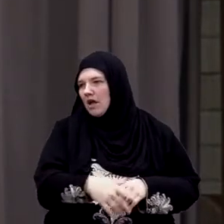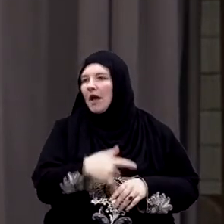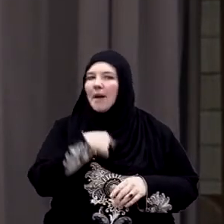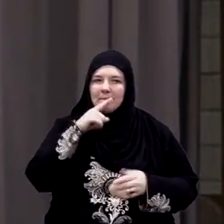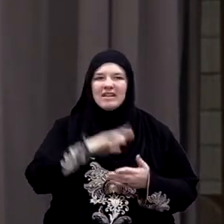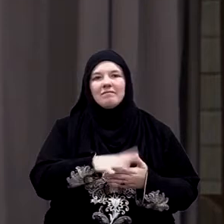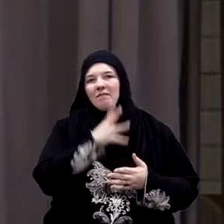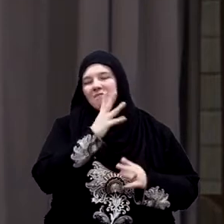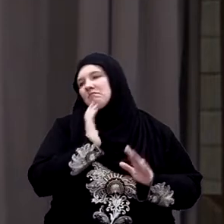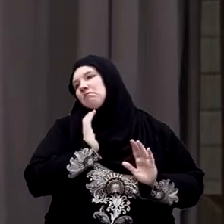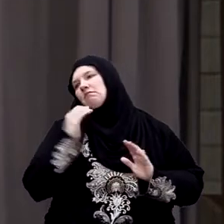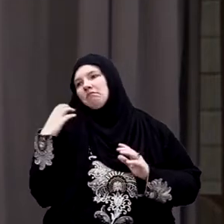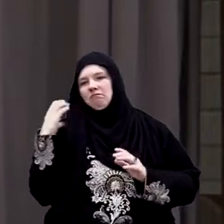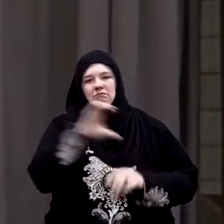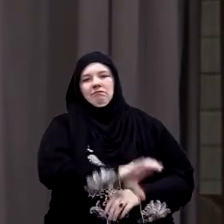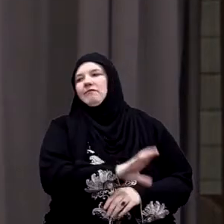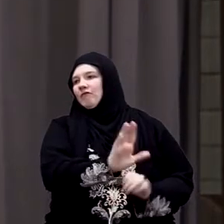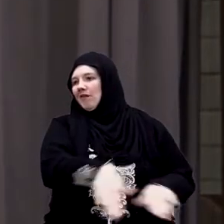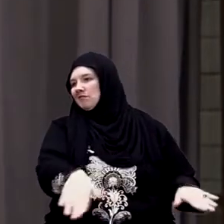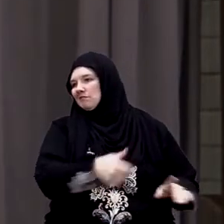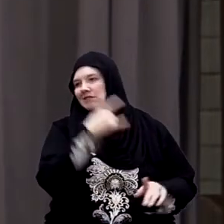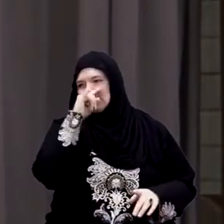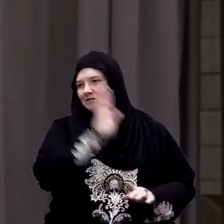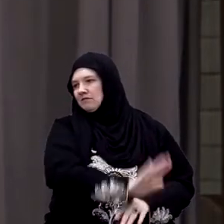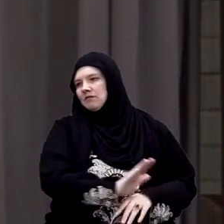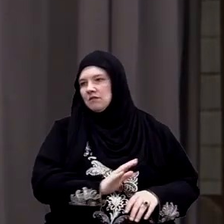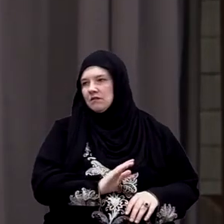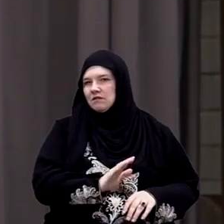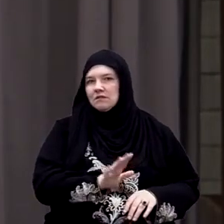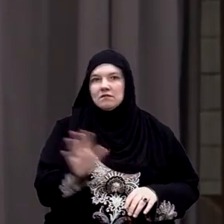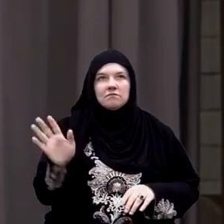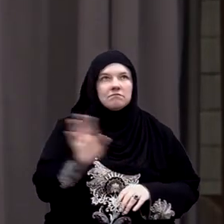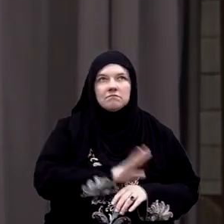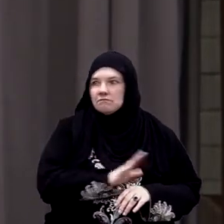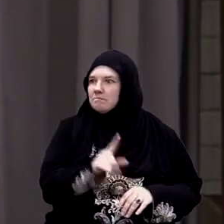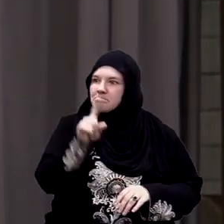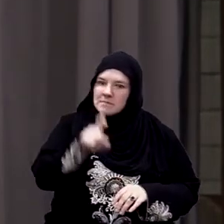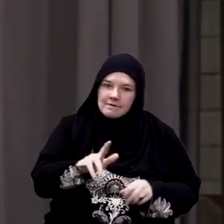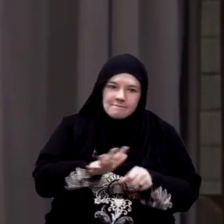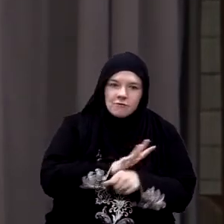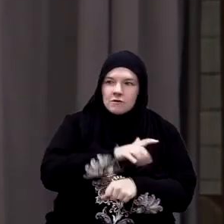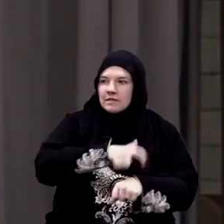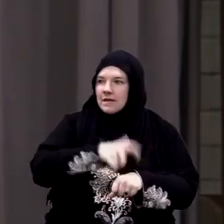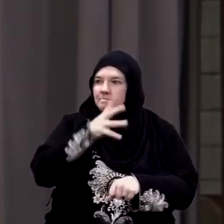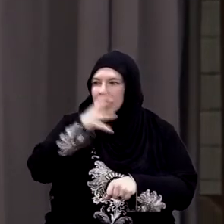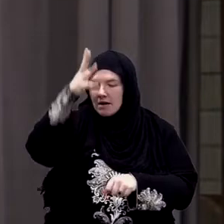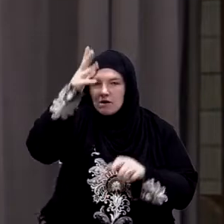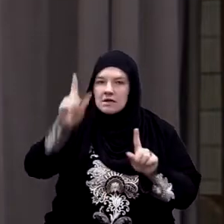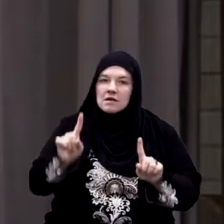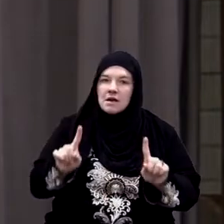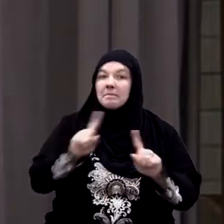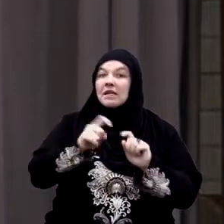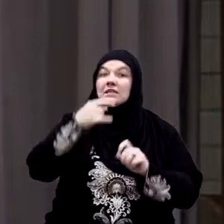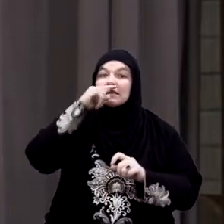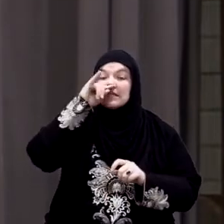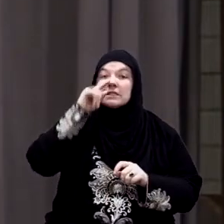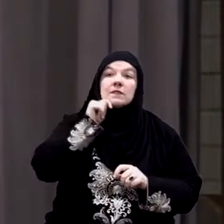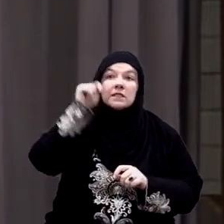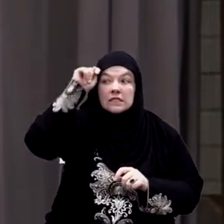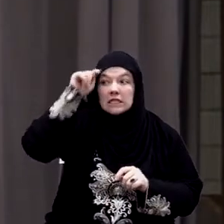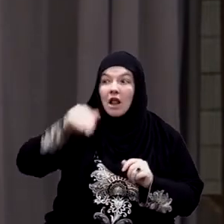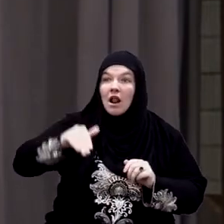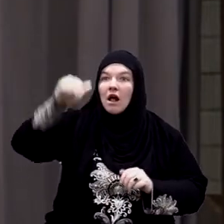fail. I believe we should do what Allah says we need to do. وَتَعَاوَنُوا عَلَى الْبِرِّ وَالتَّقْوَى